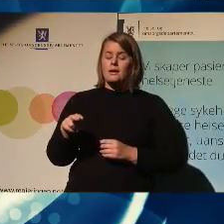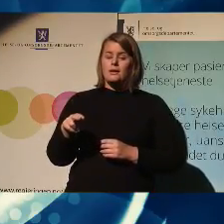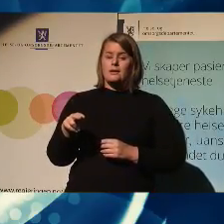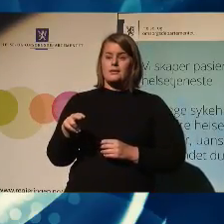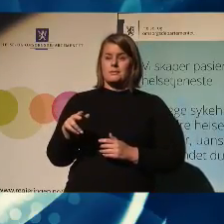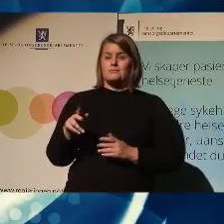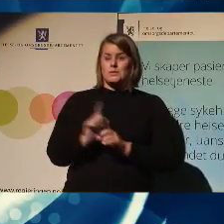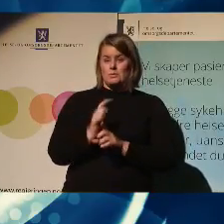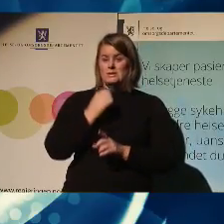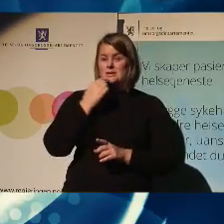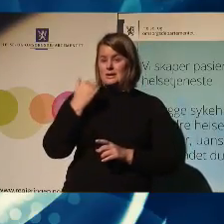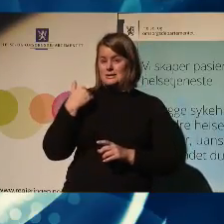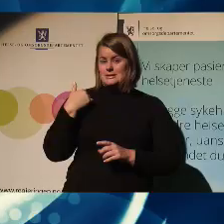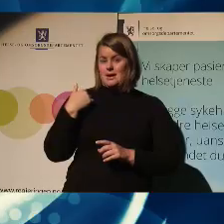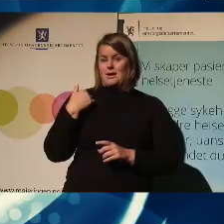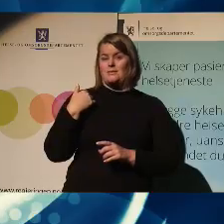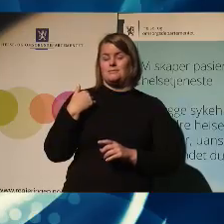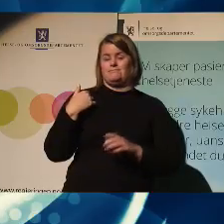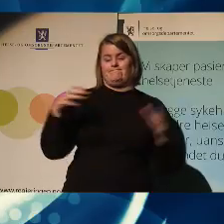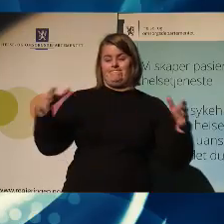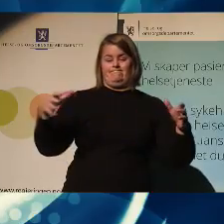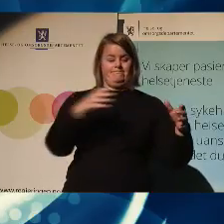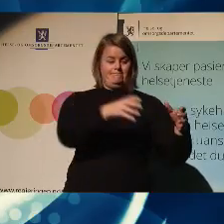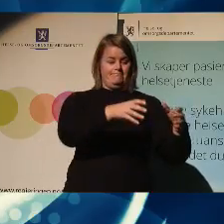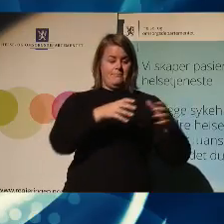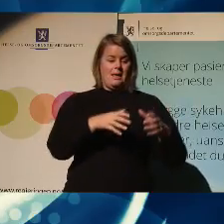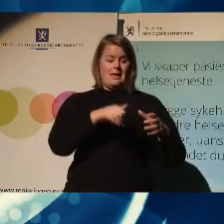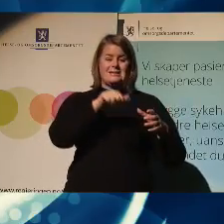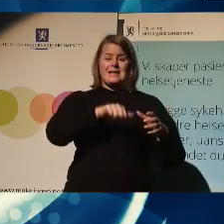som jeg nevnte, 16%